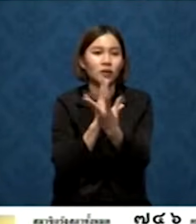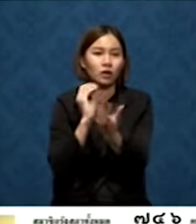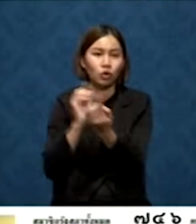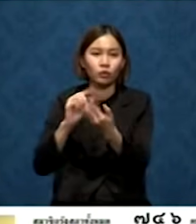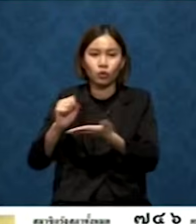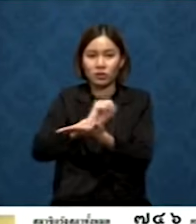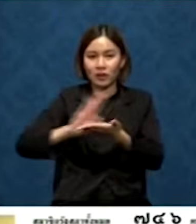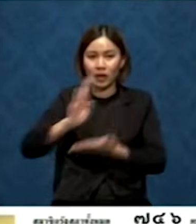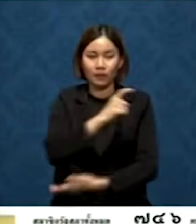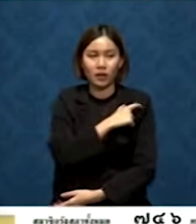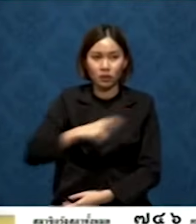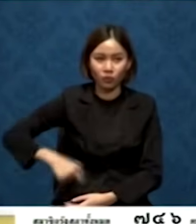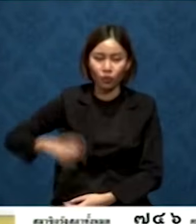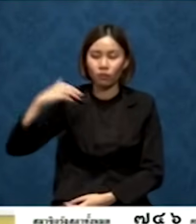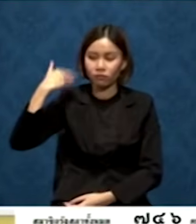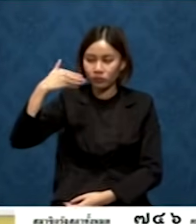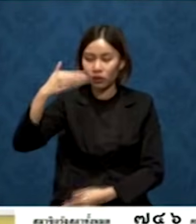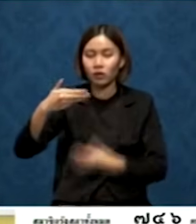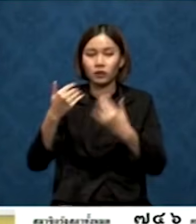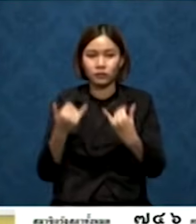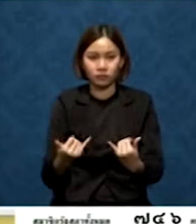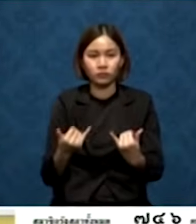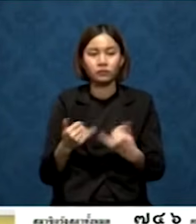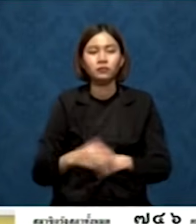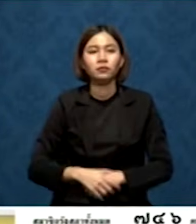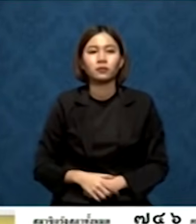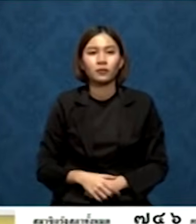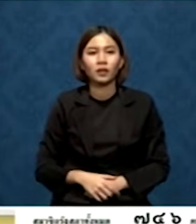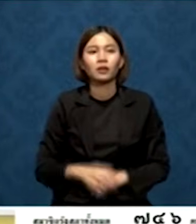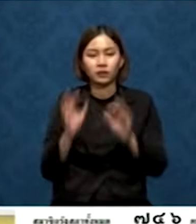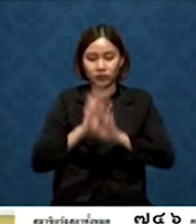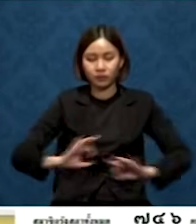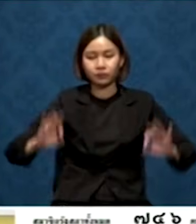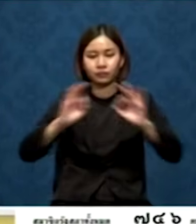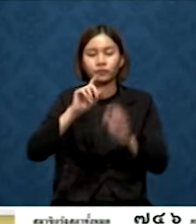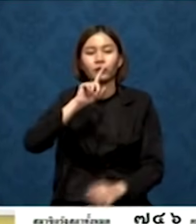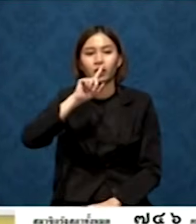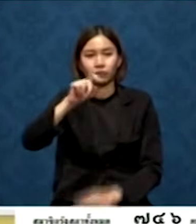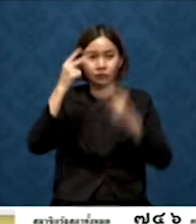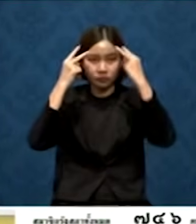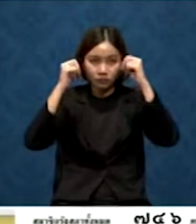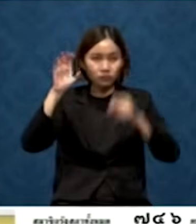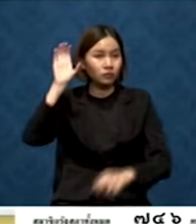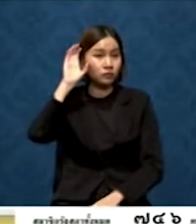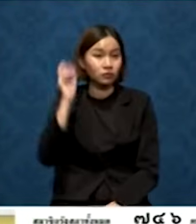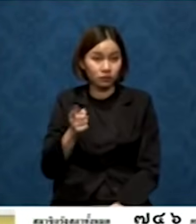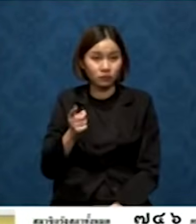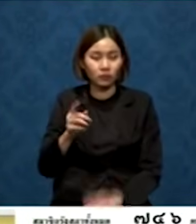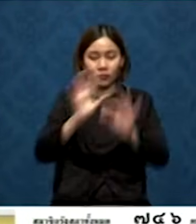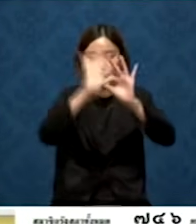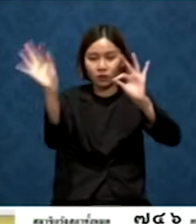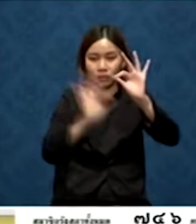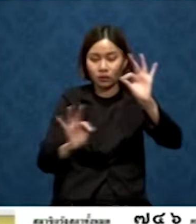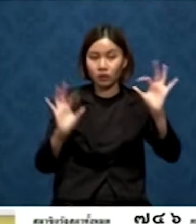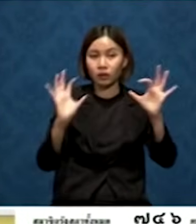สถาบันพระมหากษัตริย์มาถึงทุกวันนี้ดังนั้นครับผมจำเป็นต้องถามท่านนายกว่าท่านเชื่อจริงๆหรือไม่ว่าการล็อคเนื้อหาแบบนี้